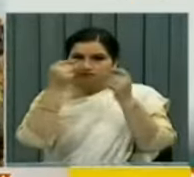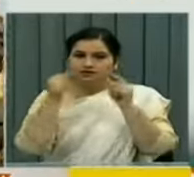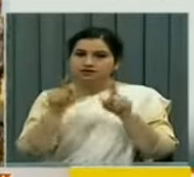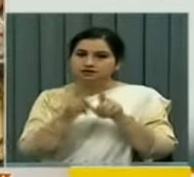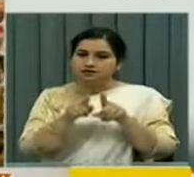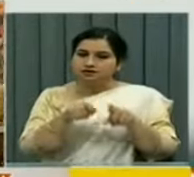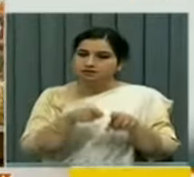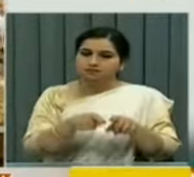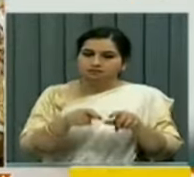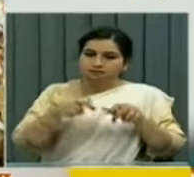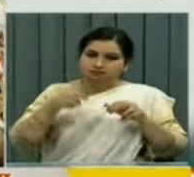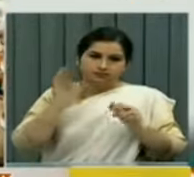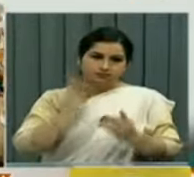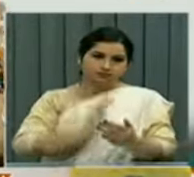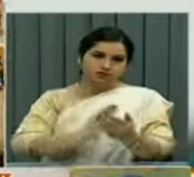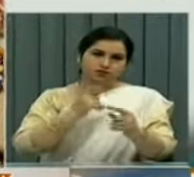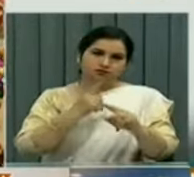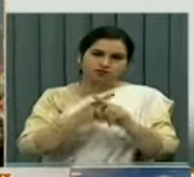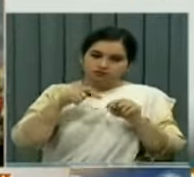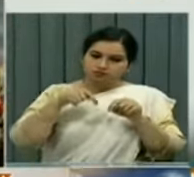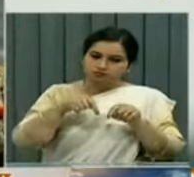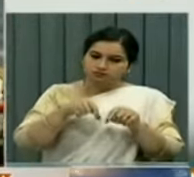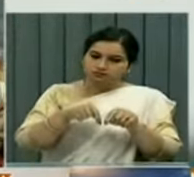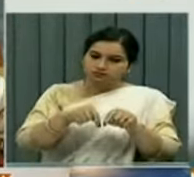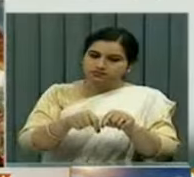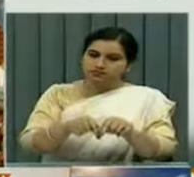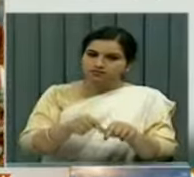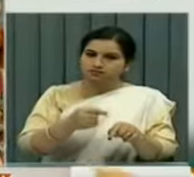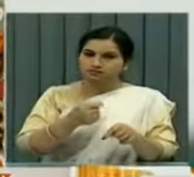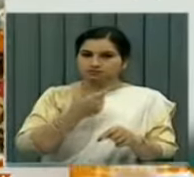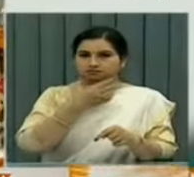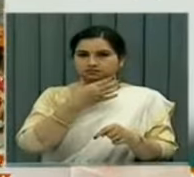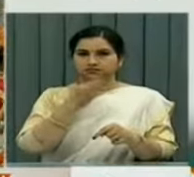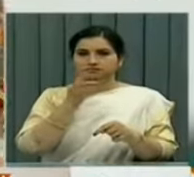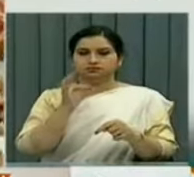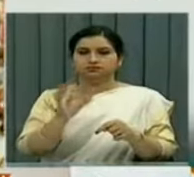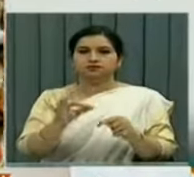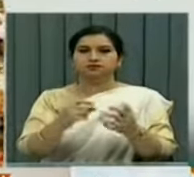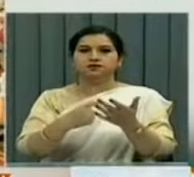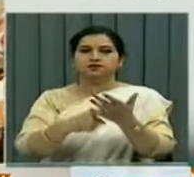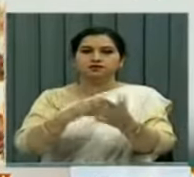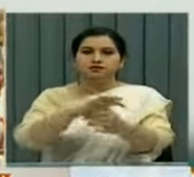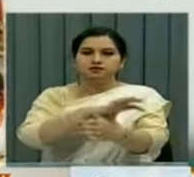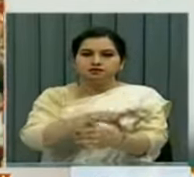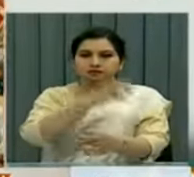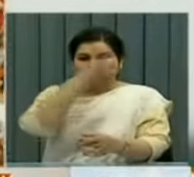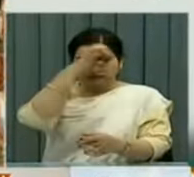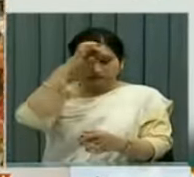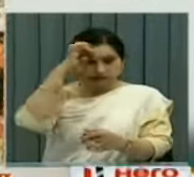बिल्कुल साइलेंट होता है, वो मीलों चला जाता है, अगर स्मगलर्स के पास जीप नहीं होगी वो बच नहीं सकते।